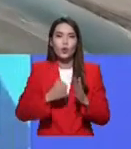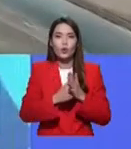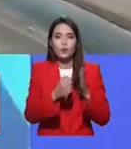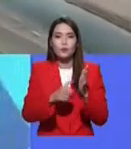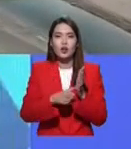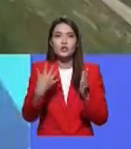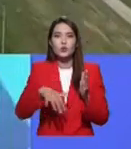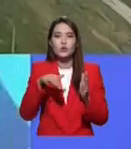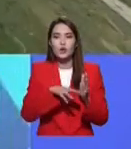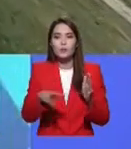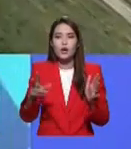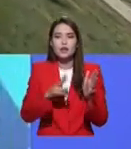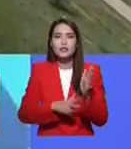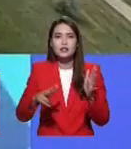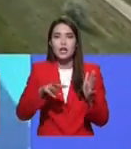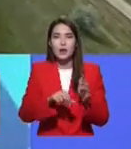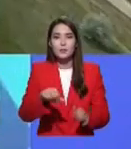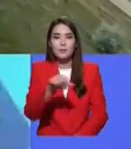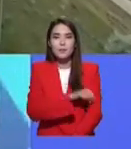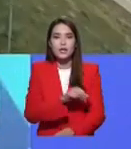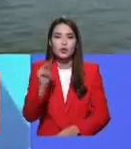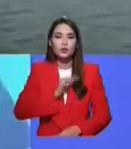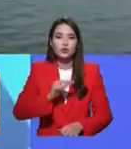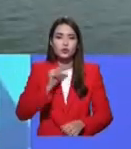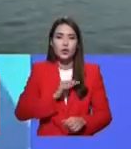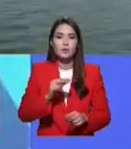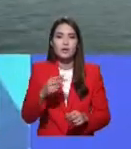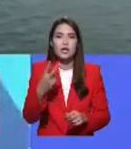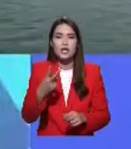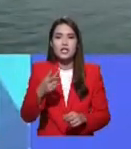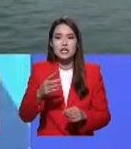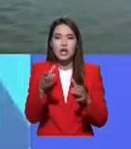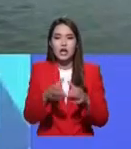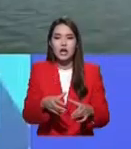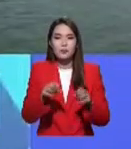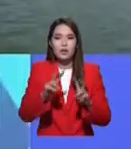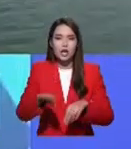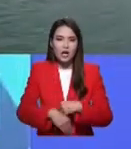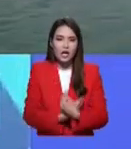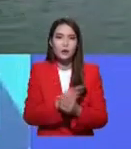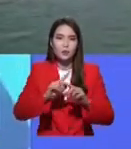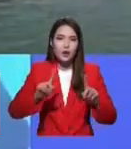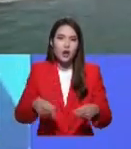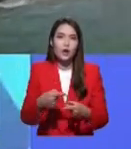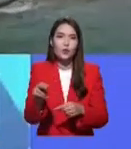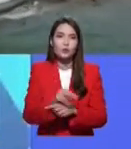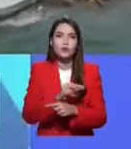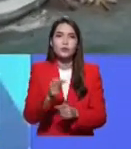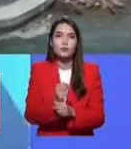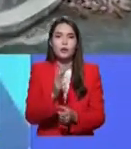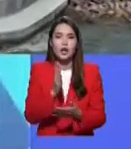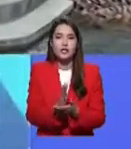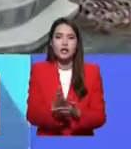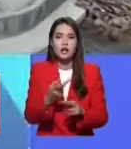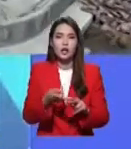миллион текше метрді құрайтын жұмыс істеп тұрған екі су қоймада қайта жаңарту жұмыстары жүргізілуде.